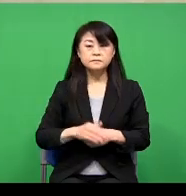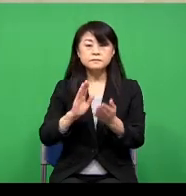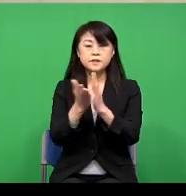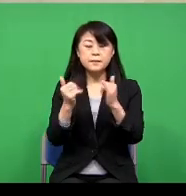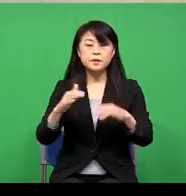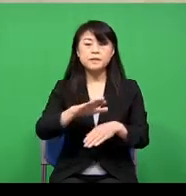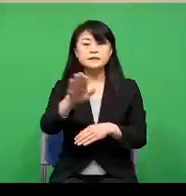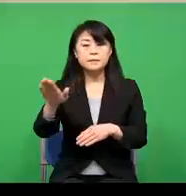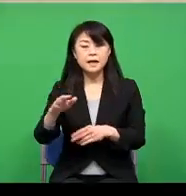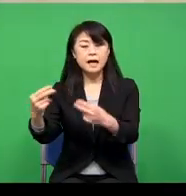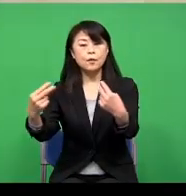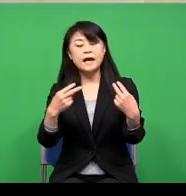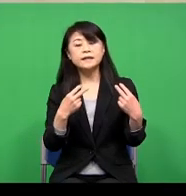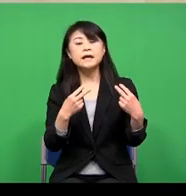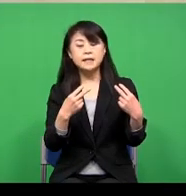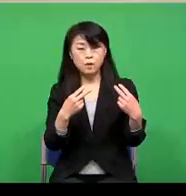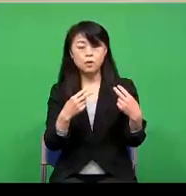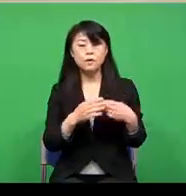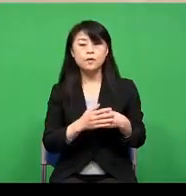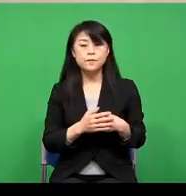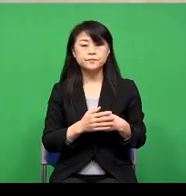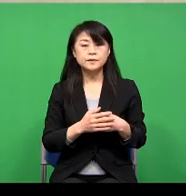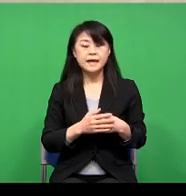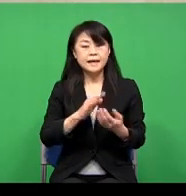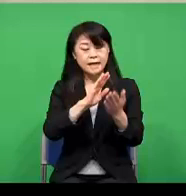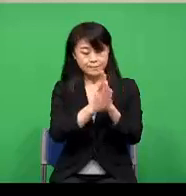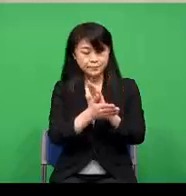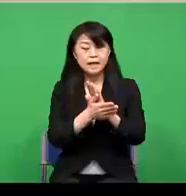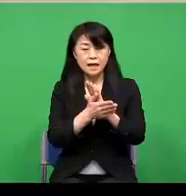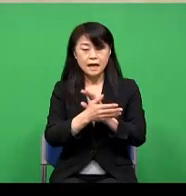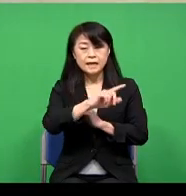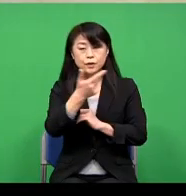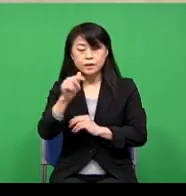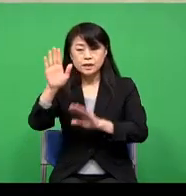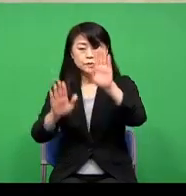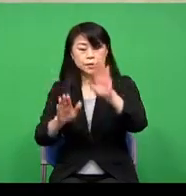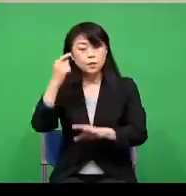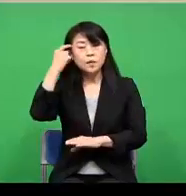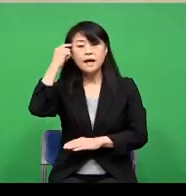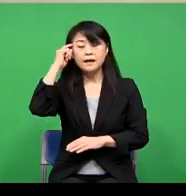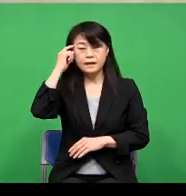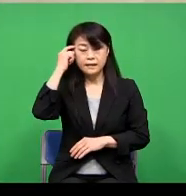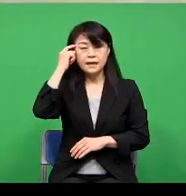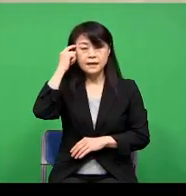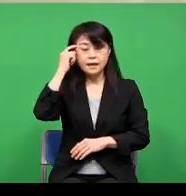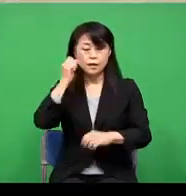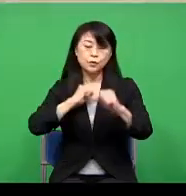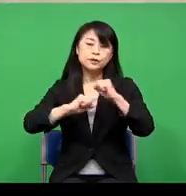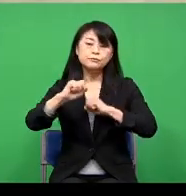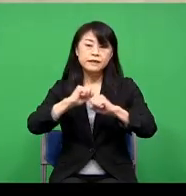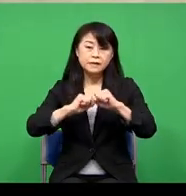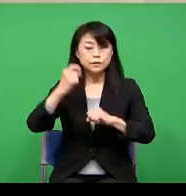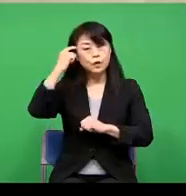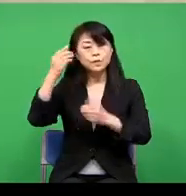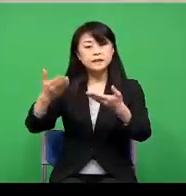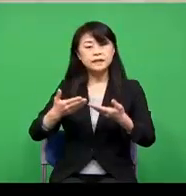の感染者だんだん収束値が少なくなっていってほしいんですが、仮にですね、今後さらに増えるという事態になればです